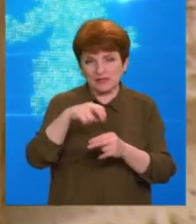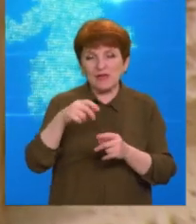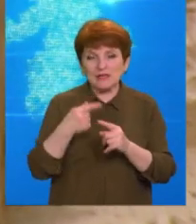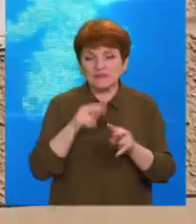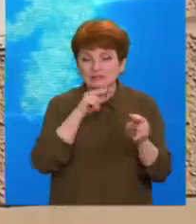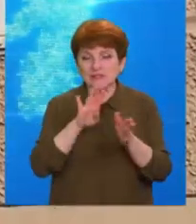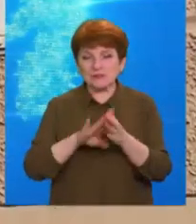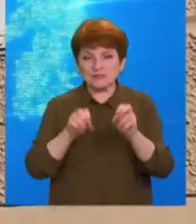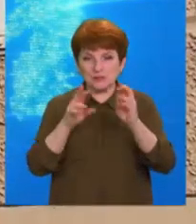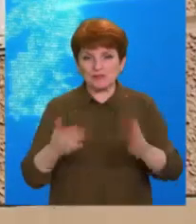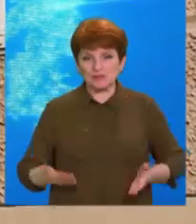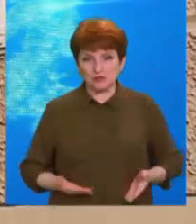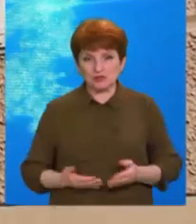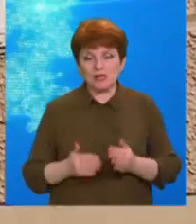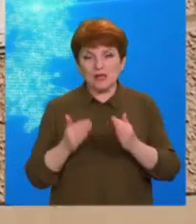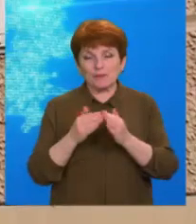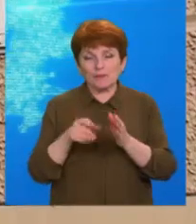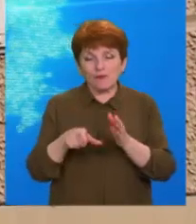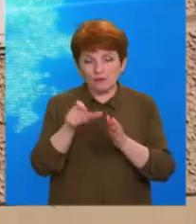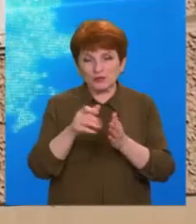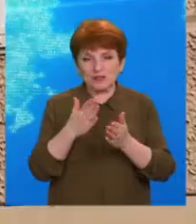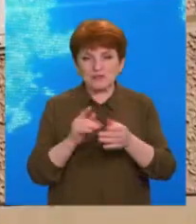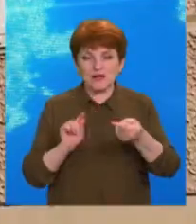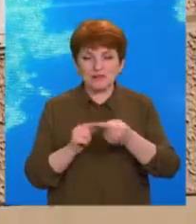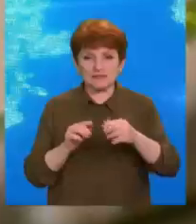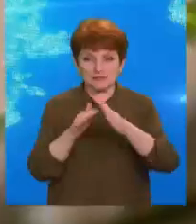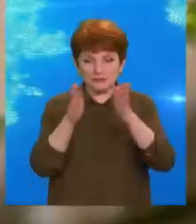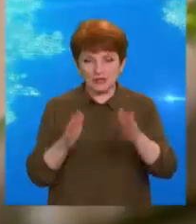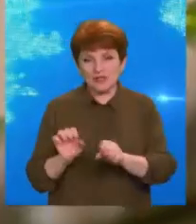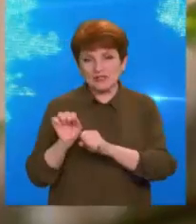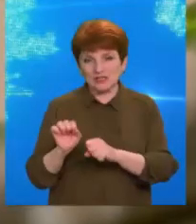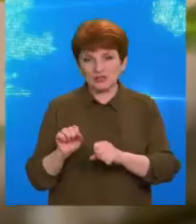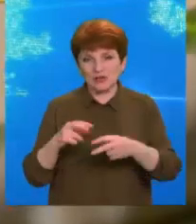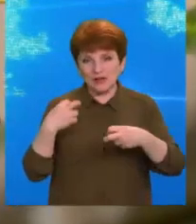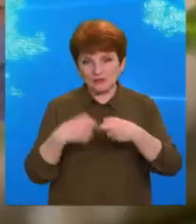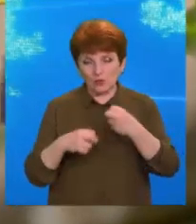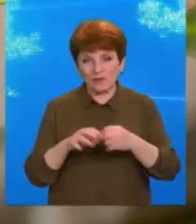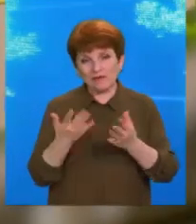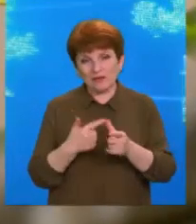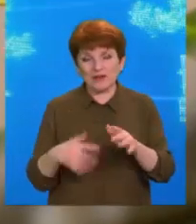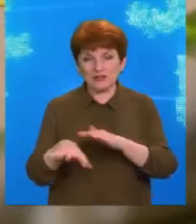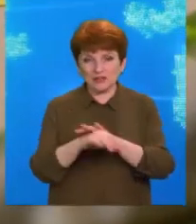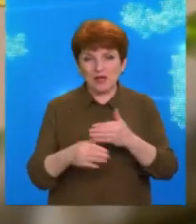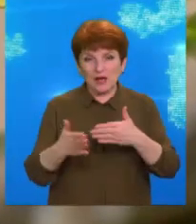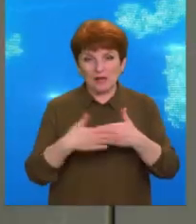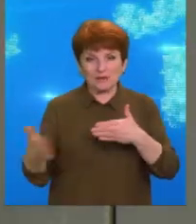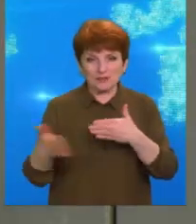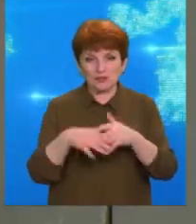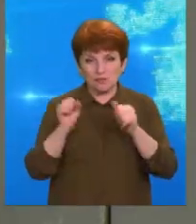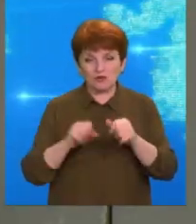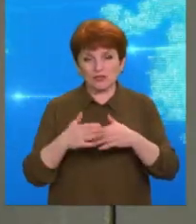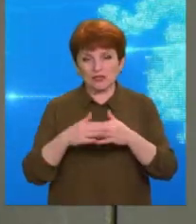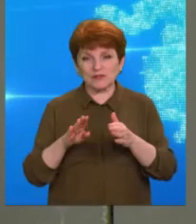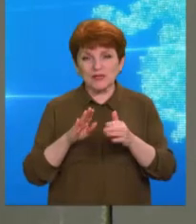за безопасностью жителей. Домофоны имеют антивандальный корпус с защитой от взлома или кражи. А двери подъезда можно открывать без ключа